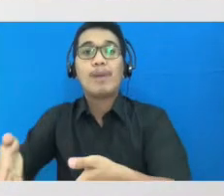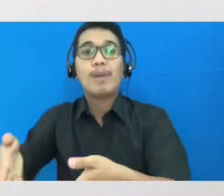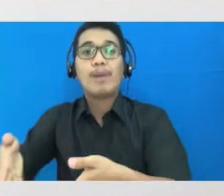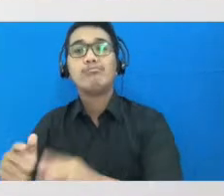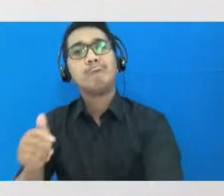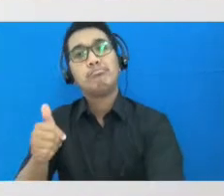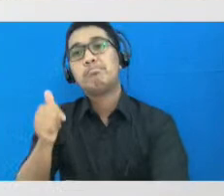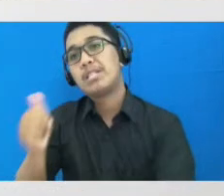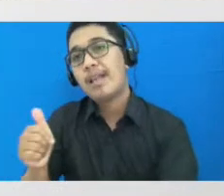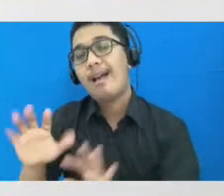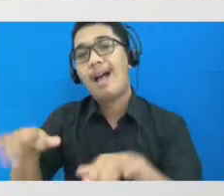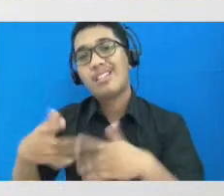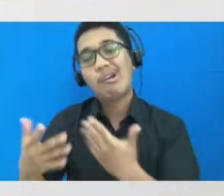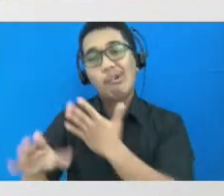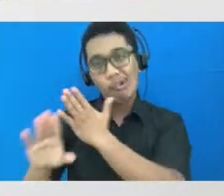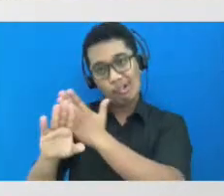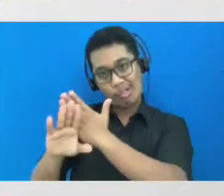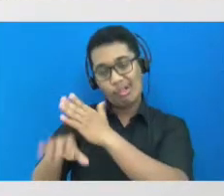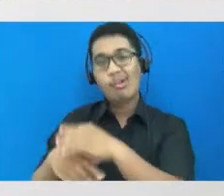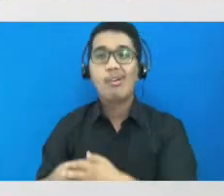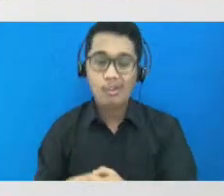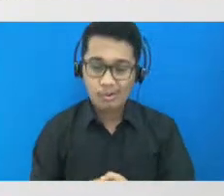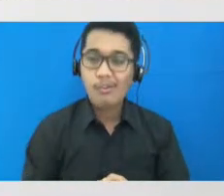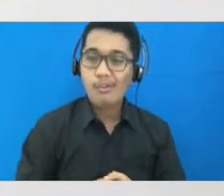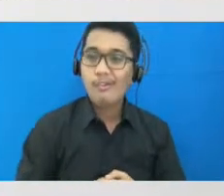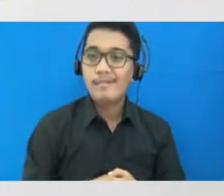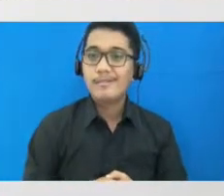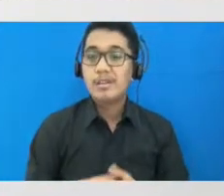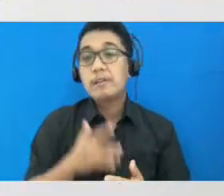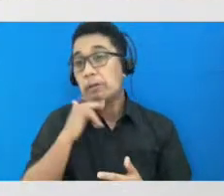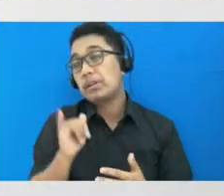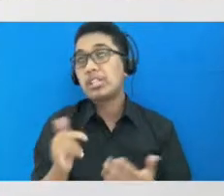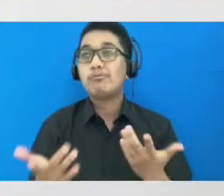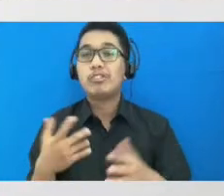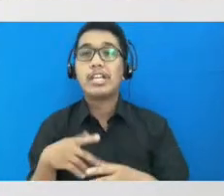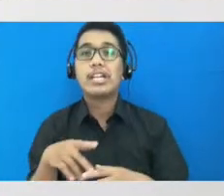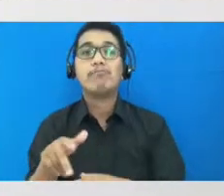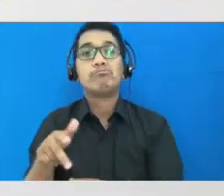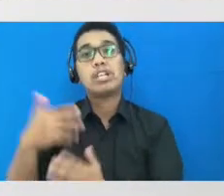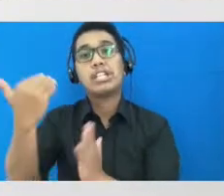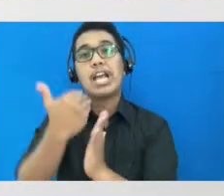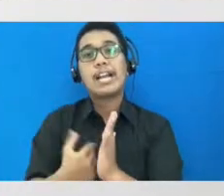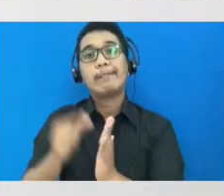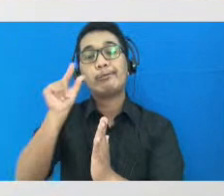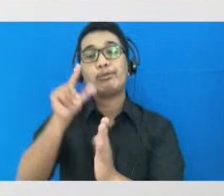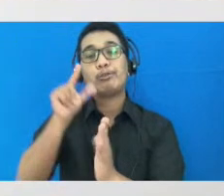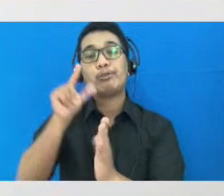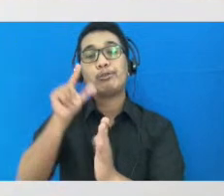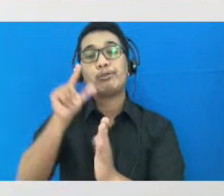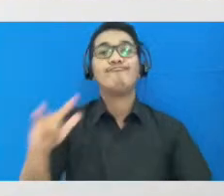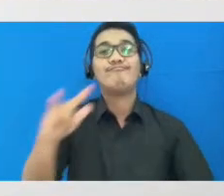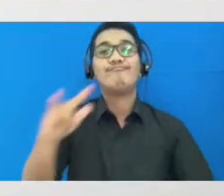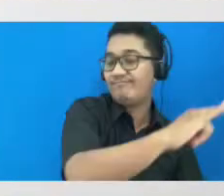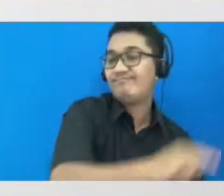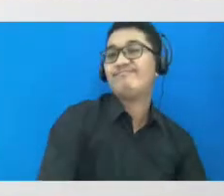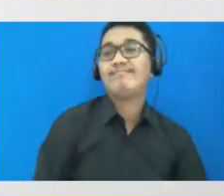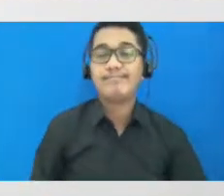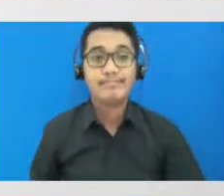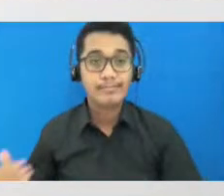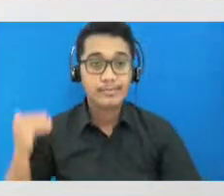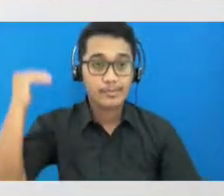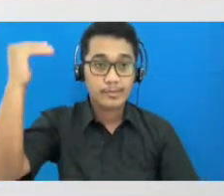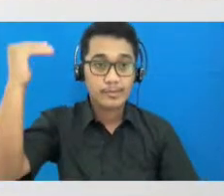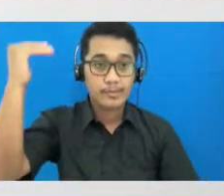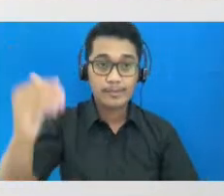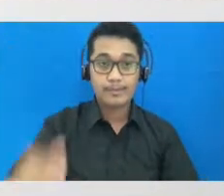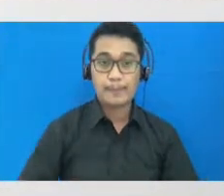dia eligible untuk masuk ke dalam pesawat atau untuk melakukan satu pertemuan. Selanjutnya,